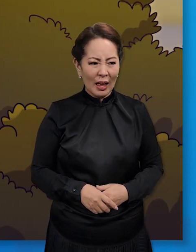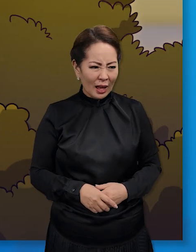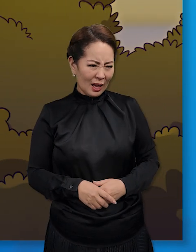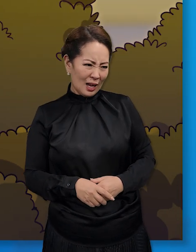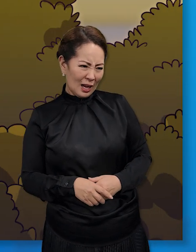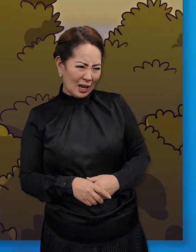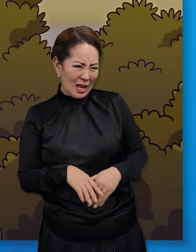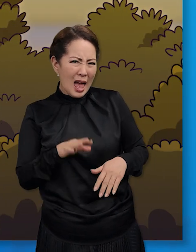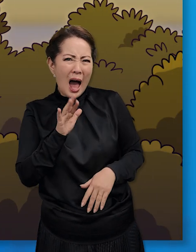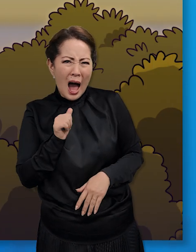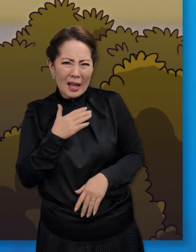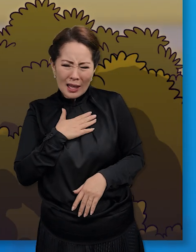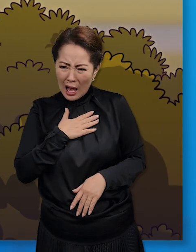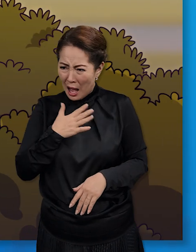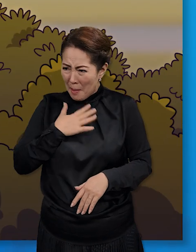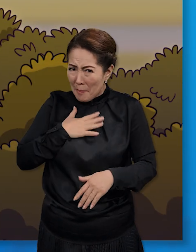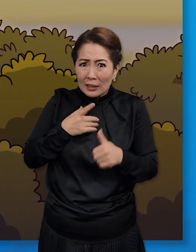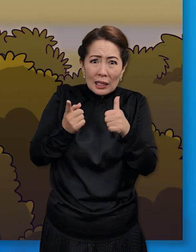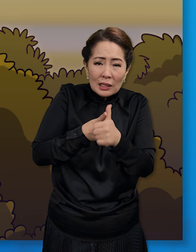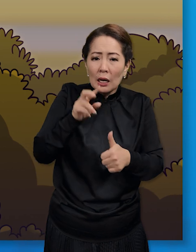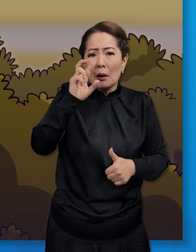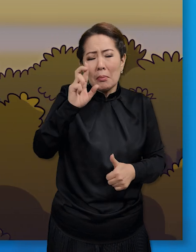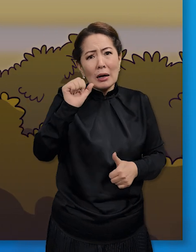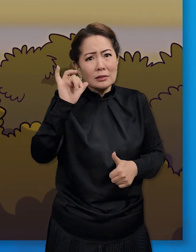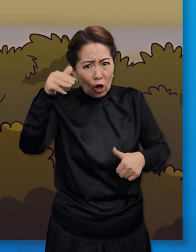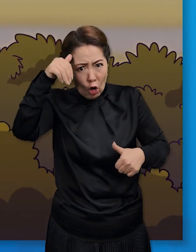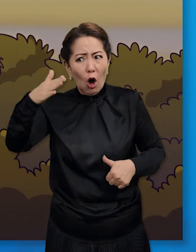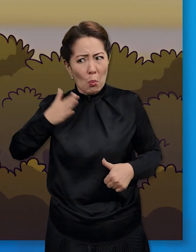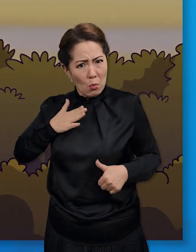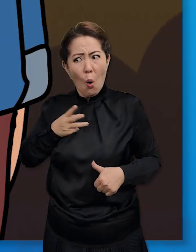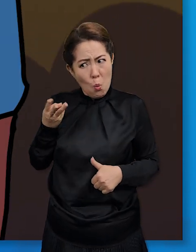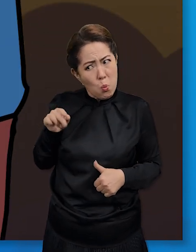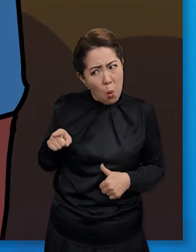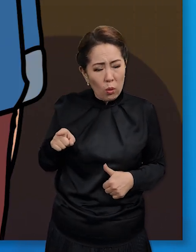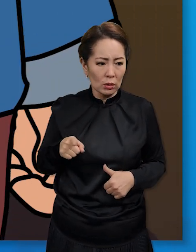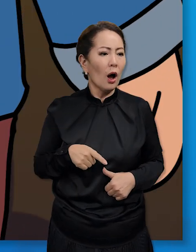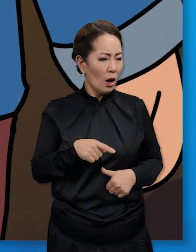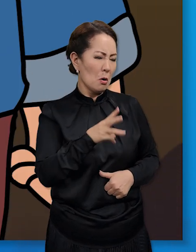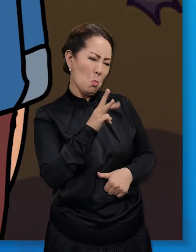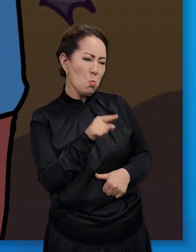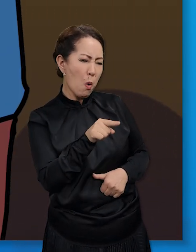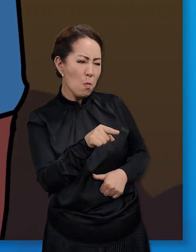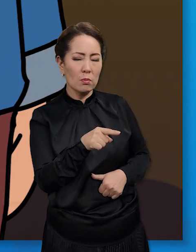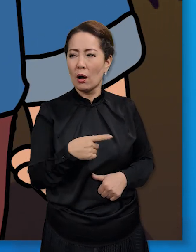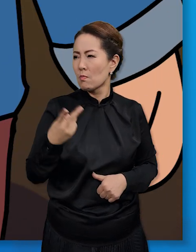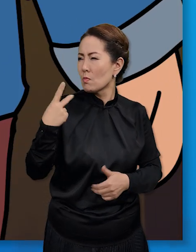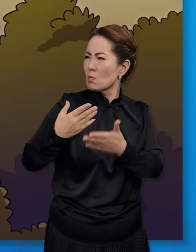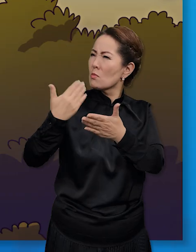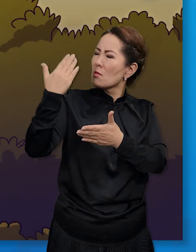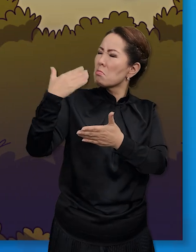Яна, манай басар мөн байлгүй дээ. Мөн байлгүй яах вэ? Хэд хоногийн хугацаанд юу болсон юм бол